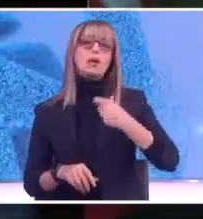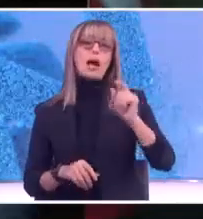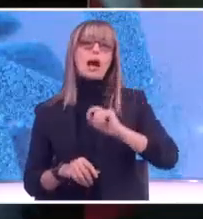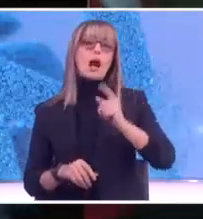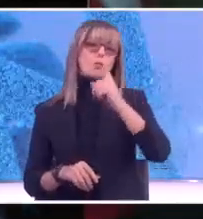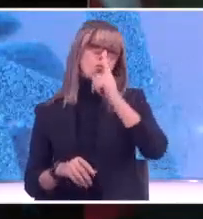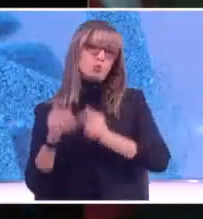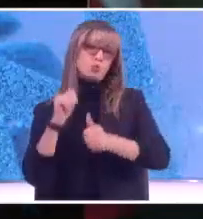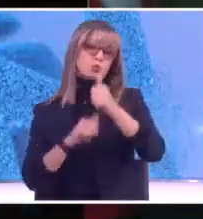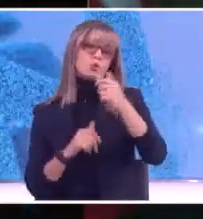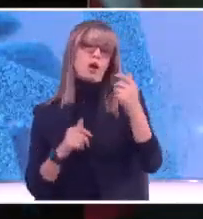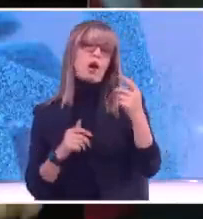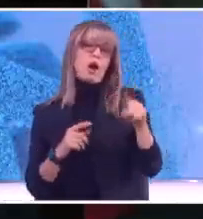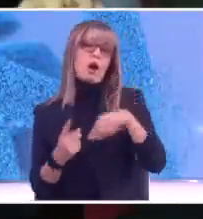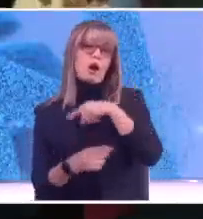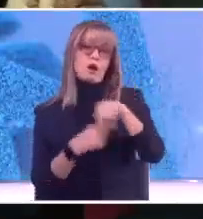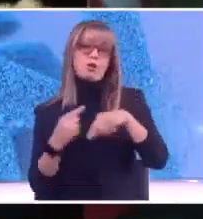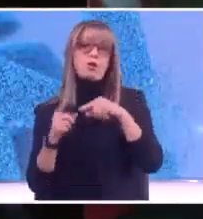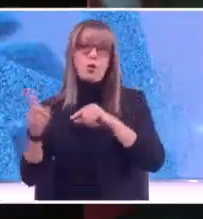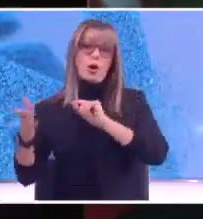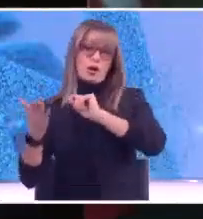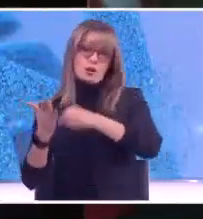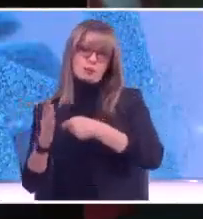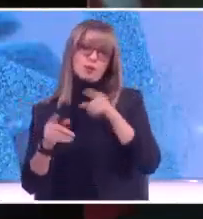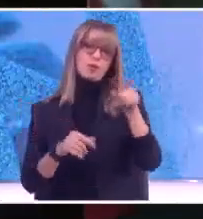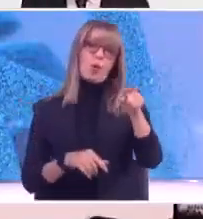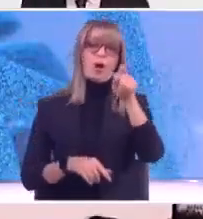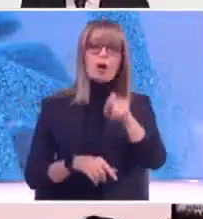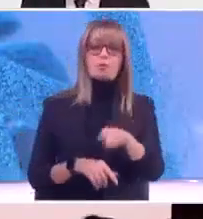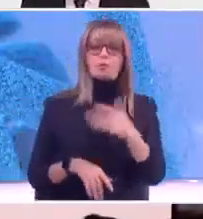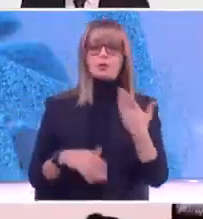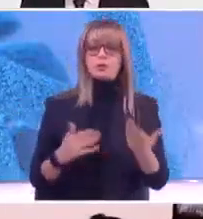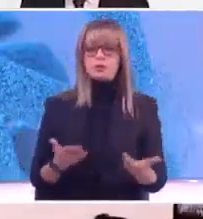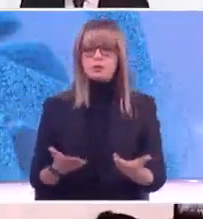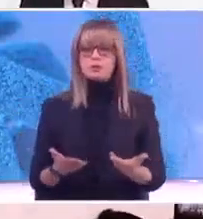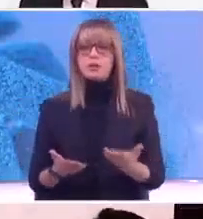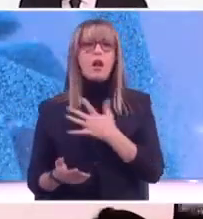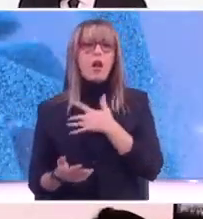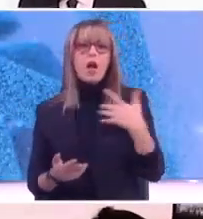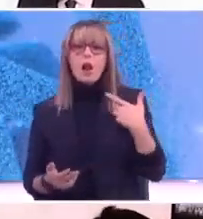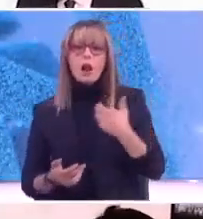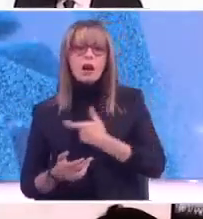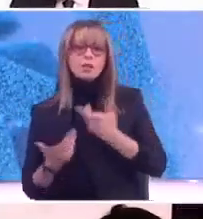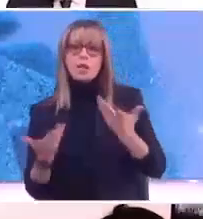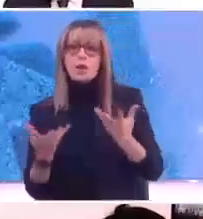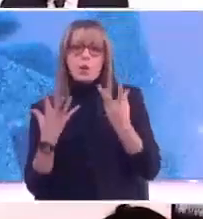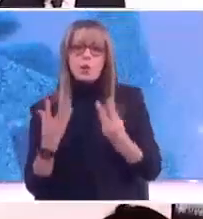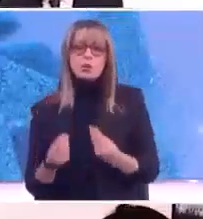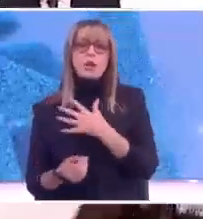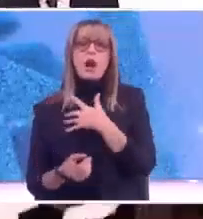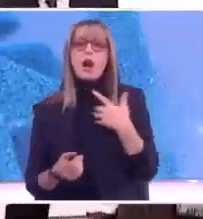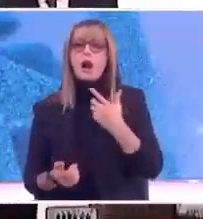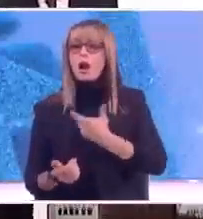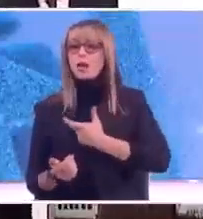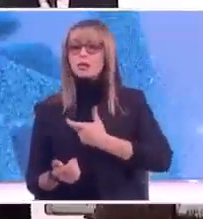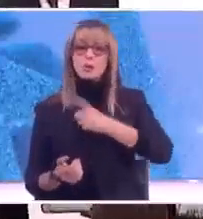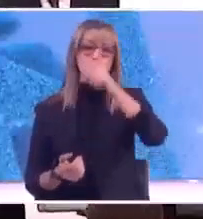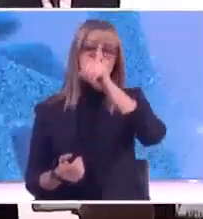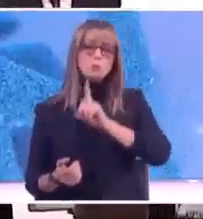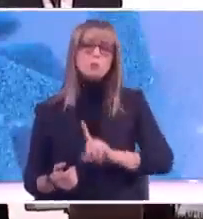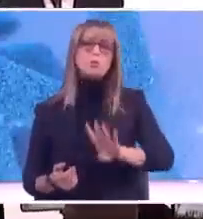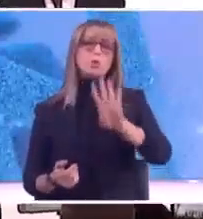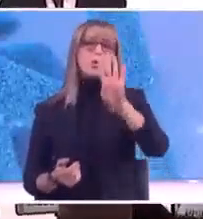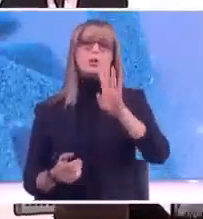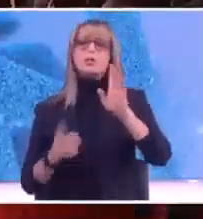arıyor. Bunlar imzalayacak, o gereğini yapacak. Peki anayasayı ne yapacak? Anayasa 104